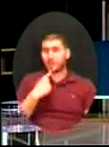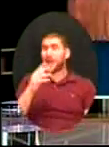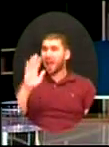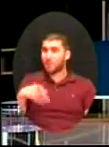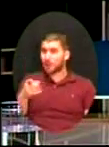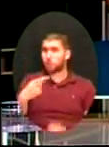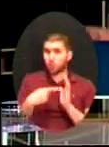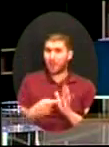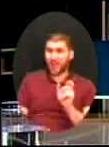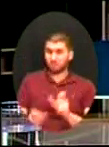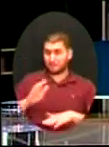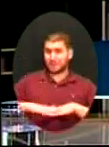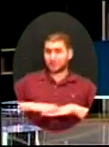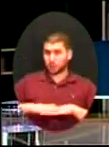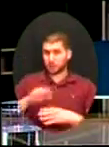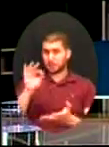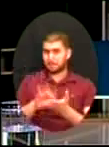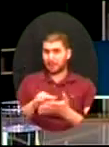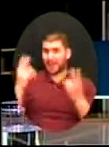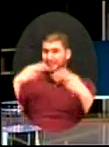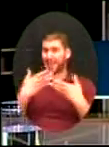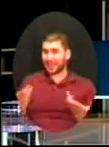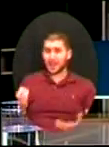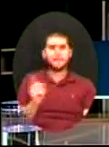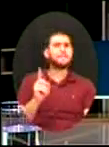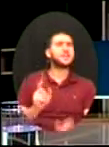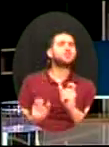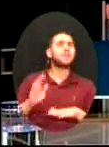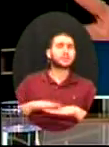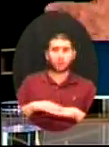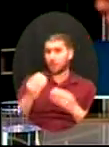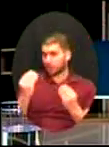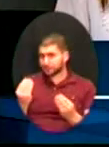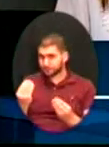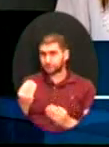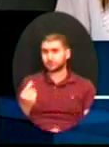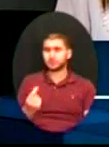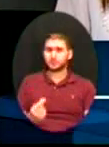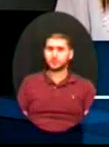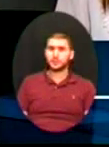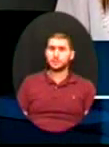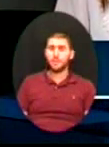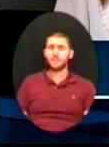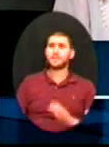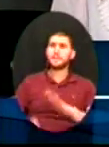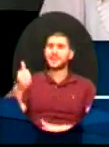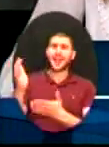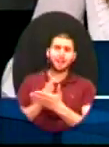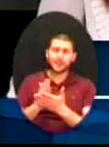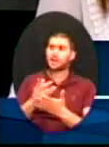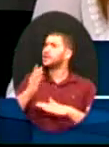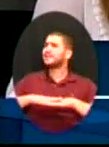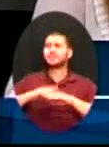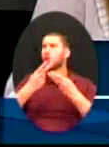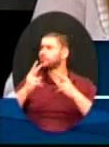כשאת לוקחת אנשי מקצוע, ברגע שאין הסדרה, מי איש המקצוע? רגע, את... על איזה איש מקצוע אתה מדבר? אם זה מנהל המכינה, אם זה בעל תפקיד,